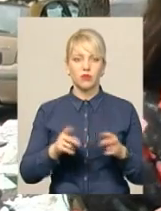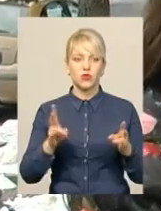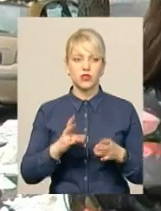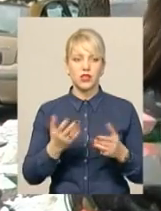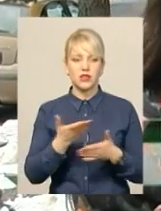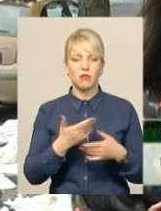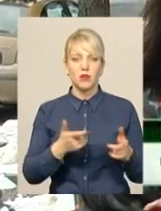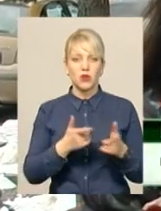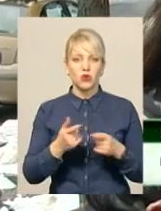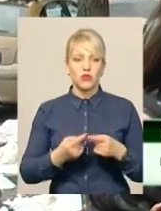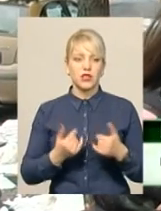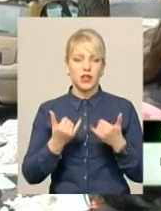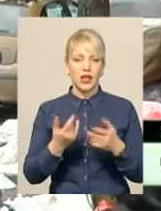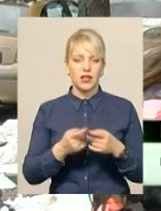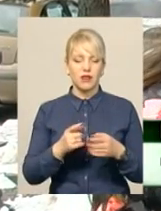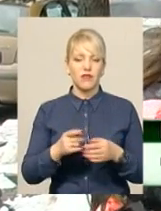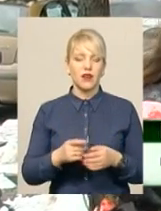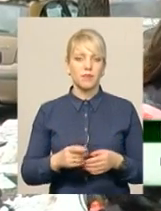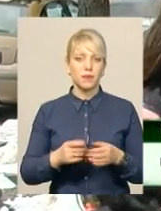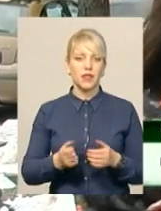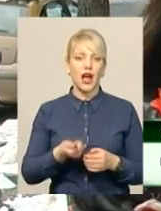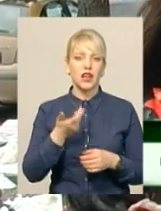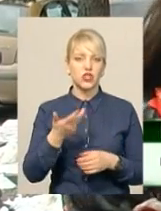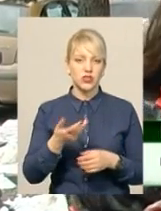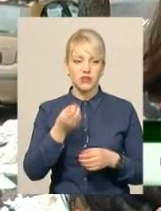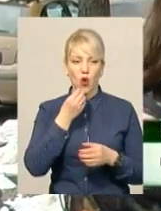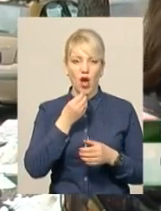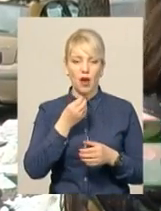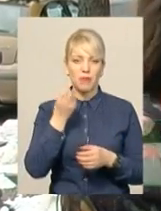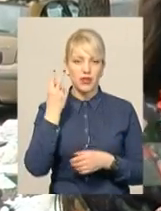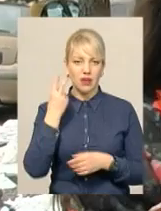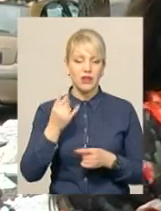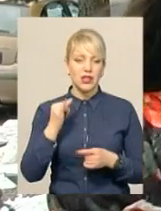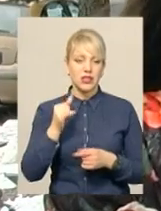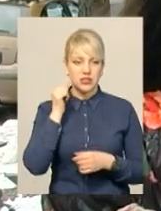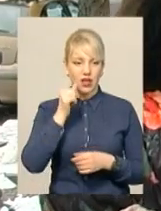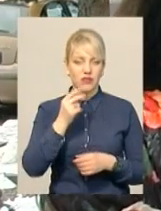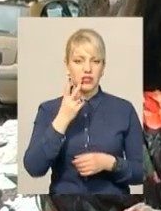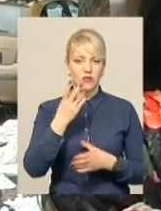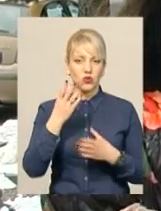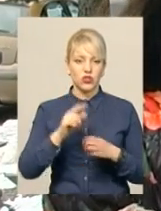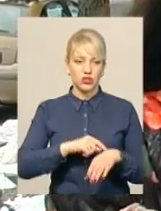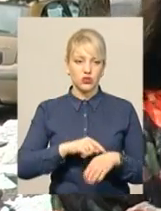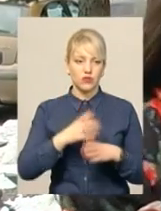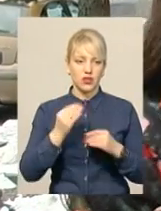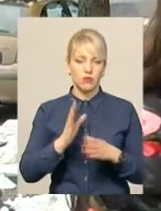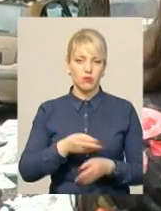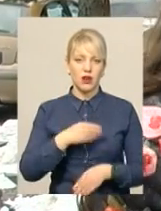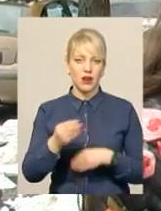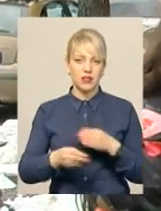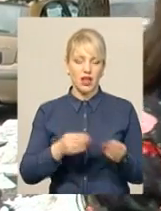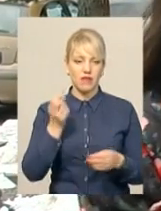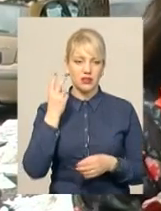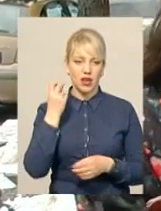для этого определенное количество обедов. И завтра с 2 часов дня мы будем раздавать эти обеды. Также